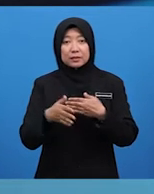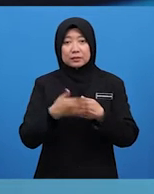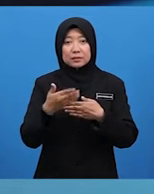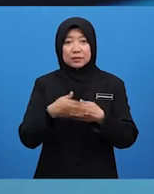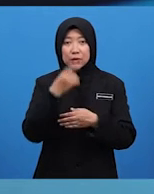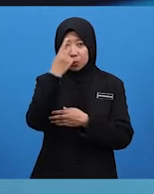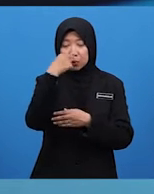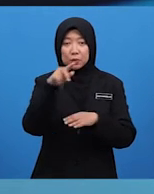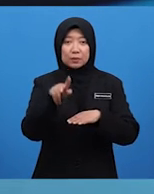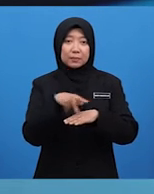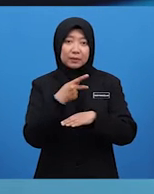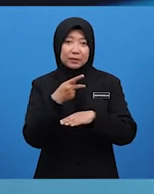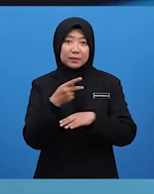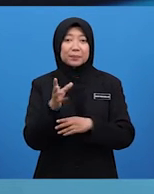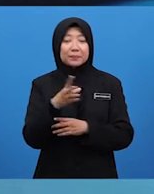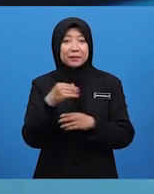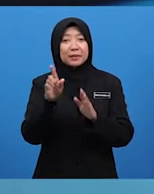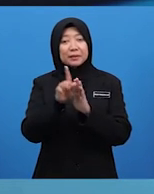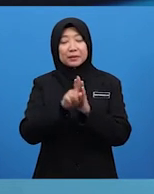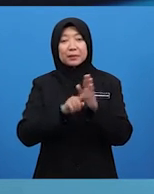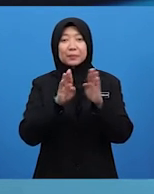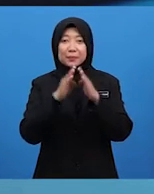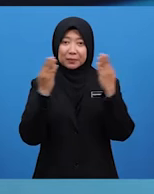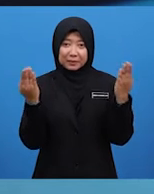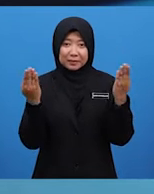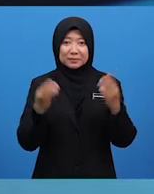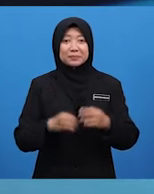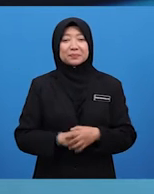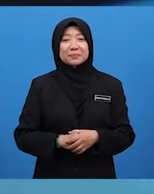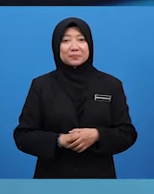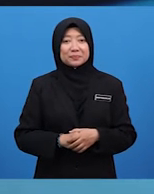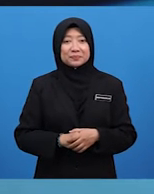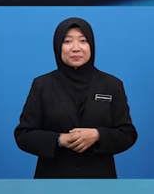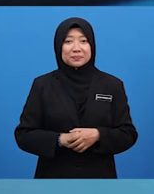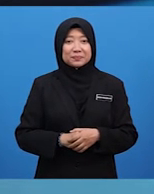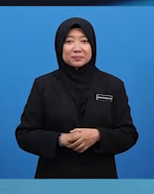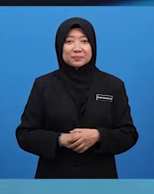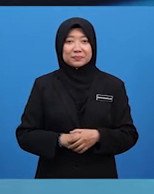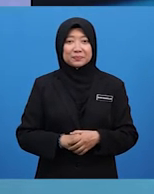senang untuk dipakai dan ditanggalkan.